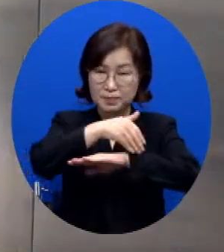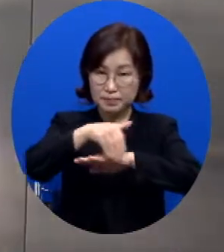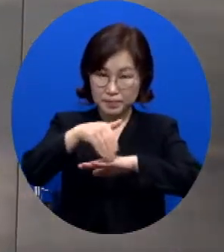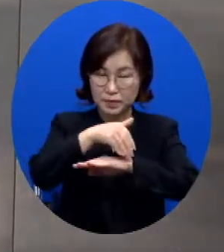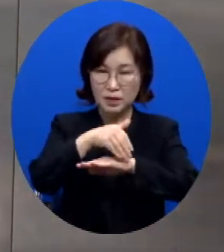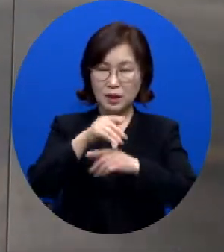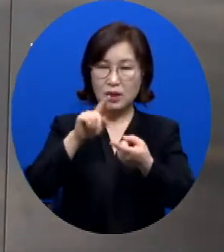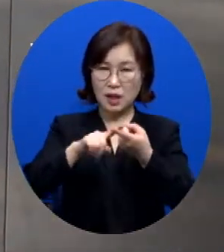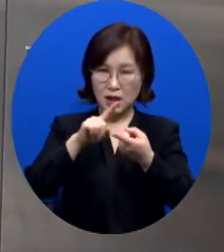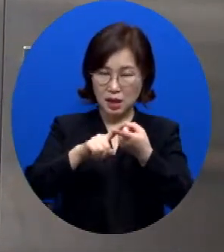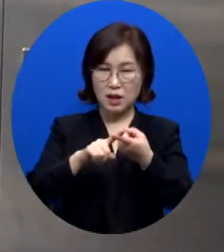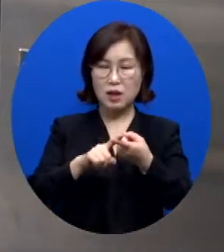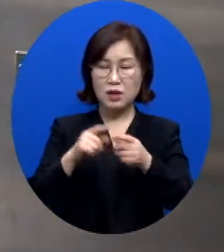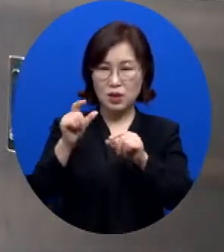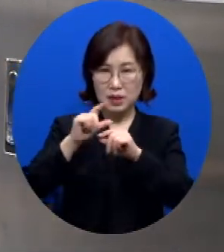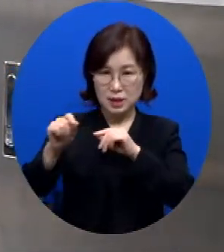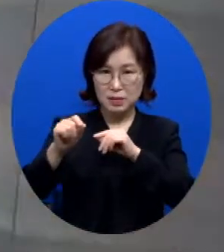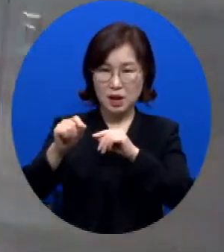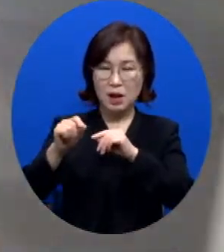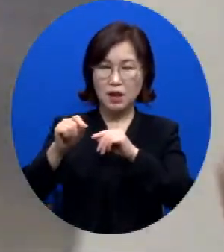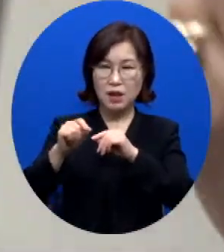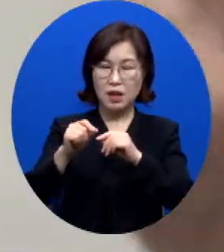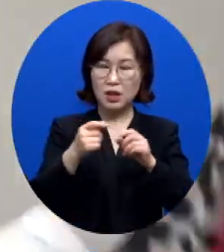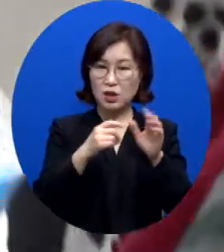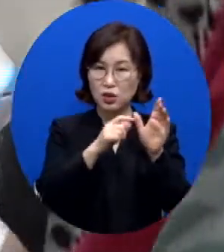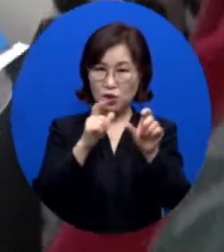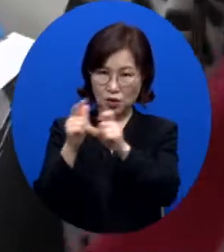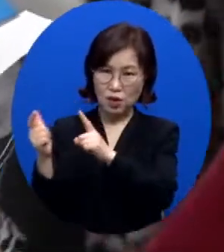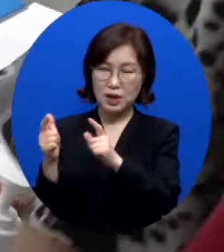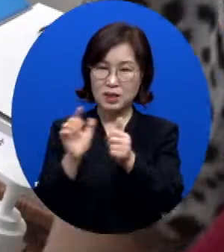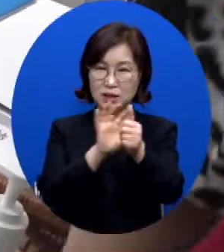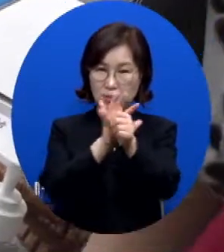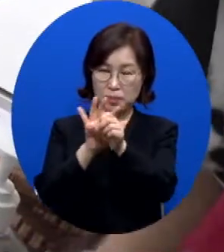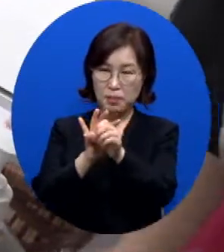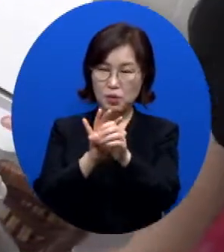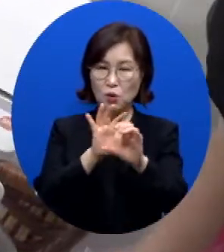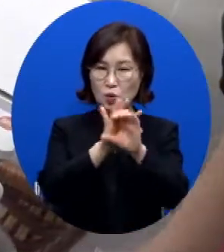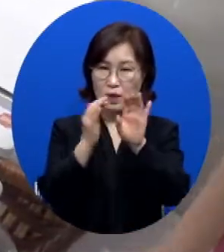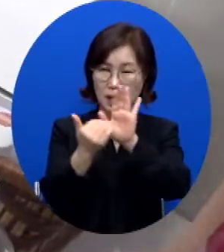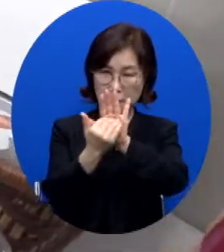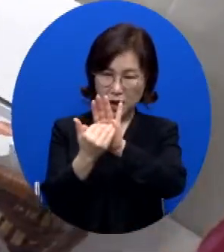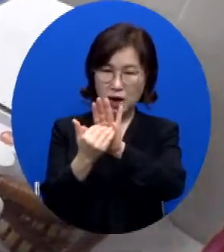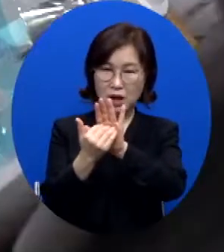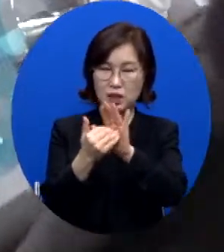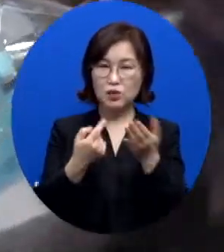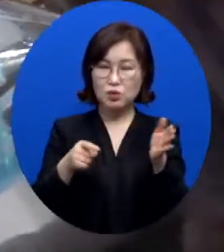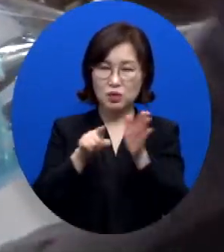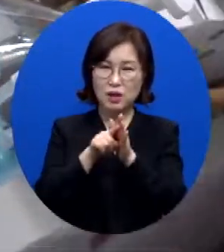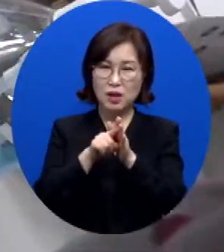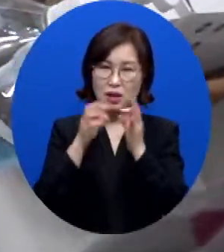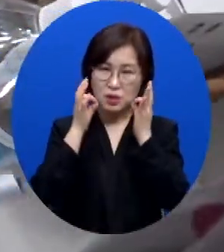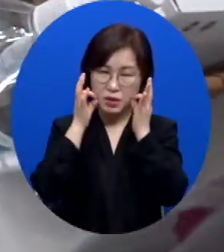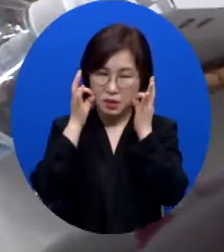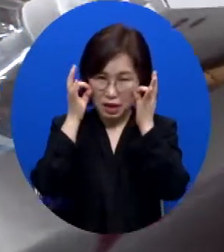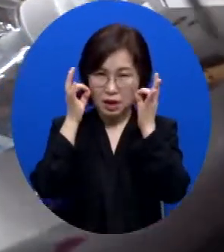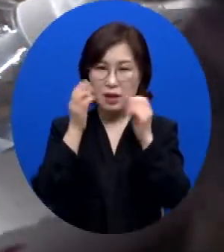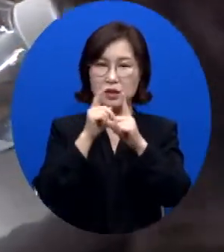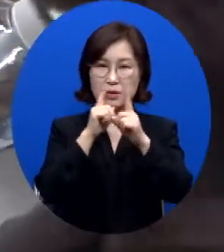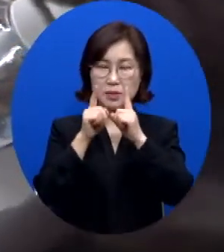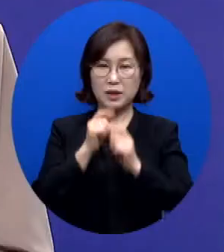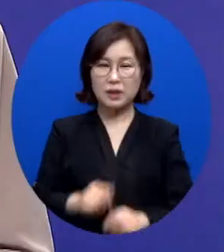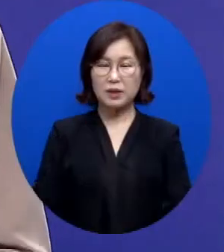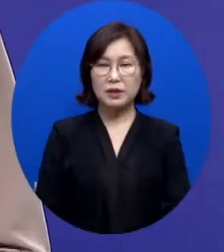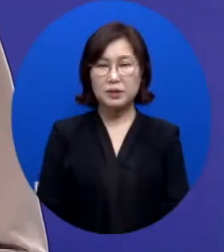바탕으로 협회와 지방자치단체의 방역 강화를 통해 확진자 발생을 억제하기 위해 최선을 다하겠다는 입장을 밝혔습니다.